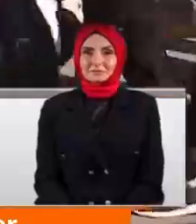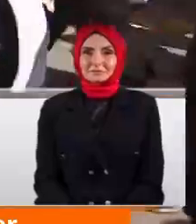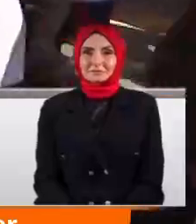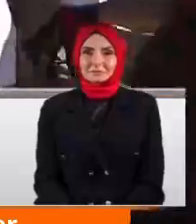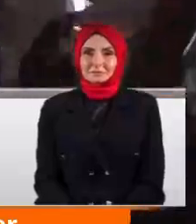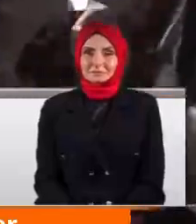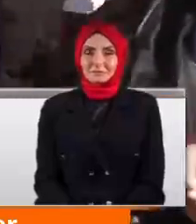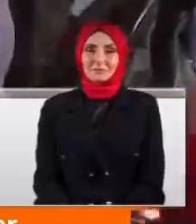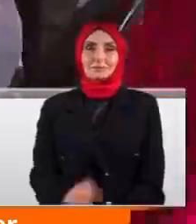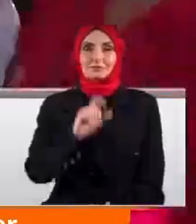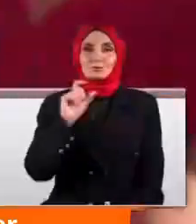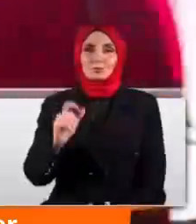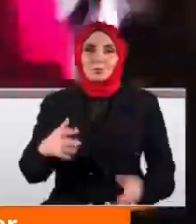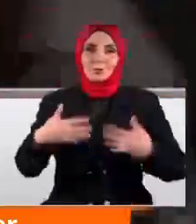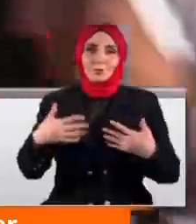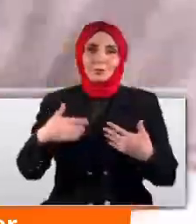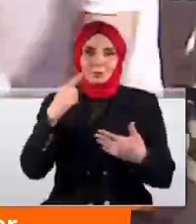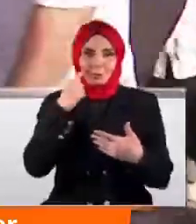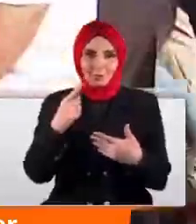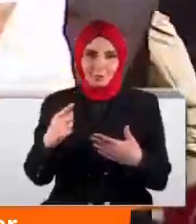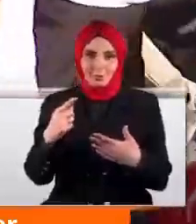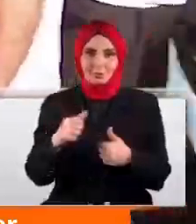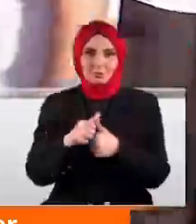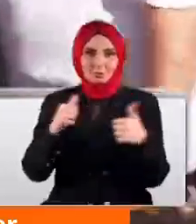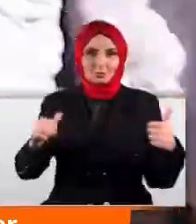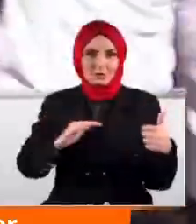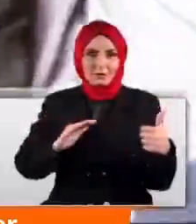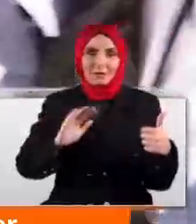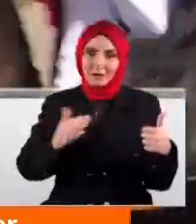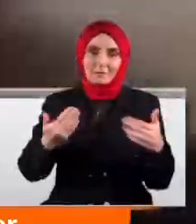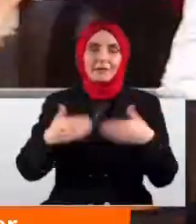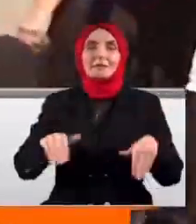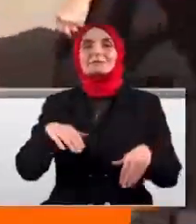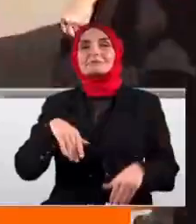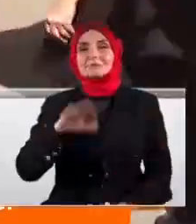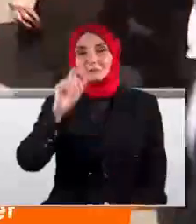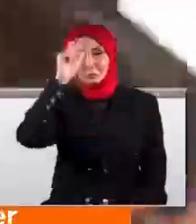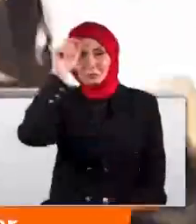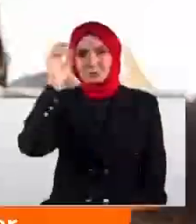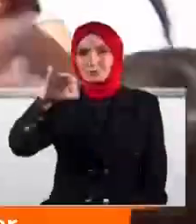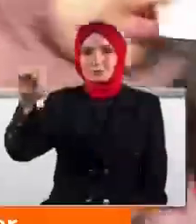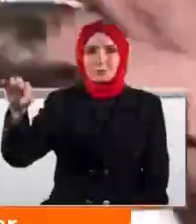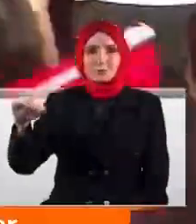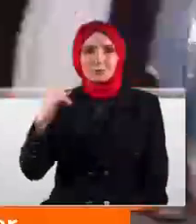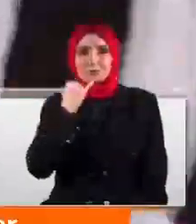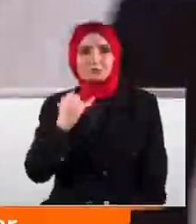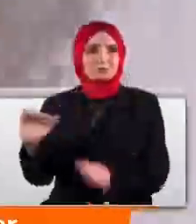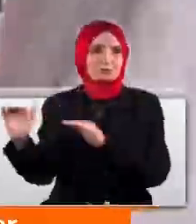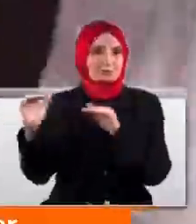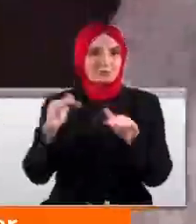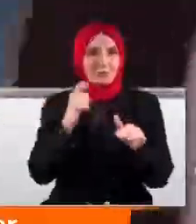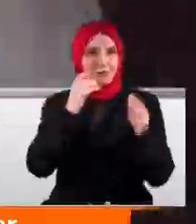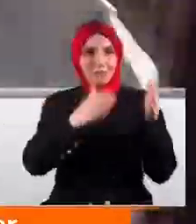ilerleriz. Cumhuriyet coşkusuna mesafeler engel olamadı. Yurdun dört bir yanından ziyaretçi yağdı Anıtkabir'e.